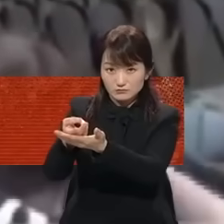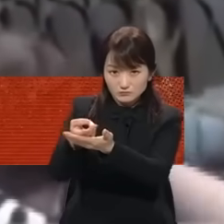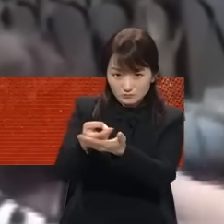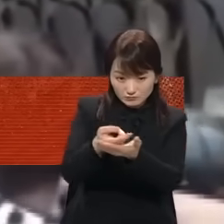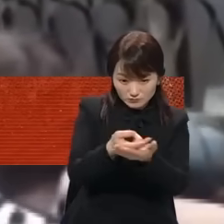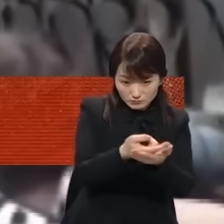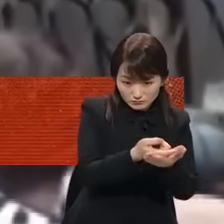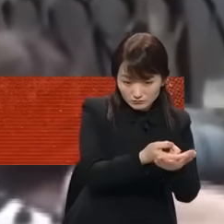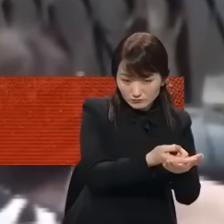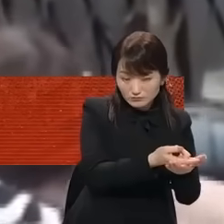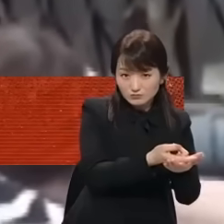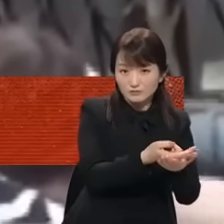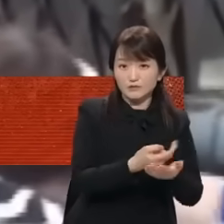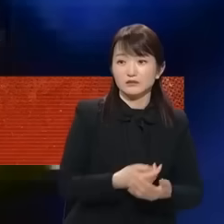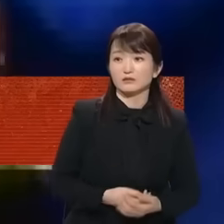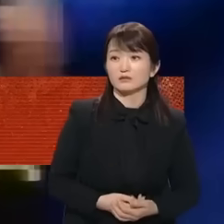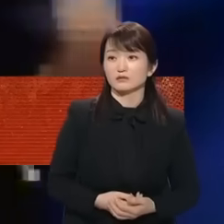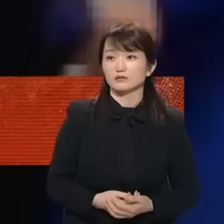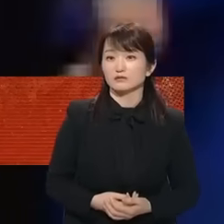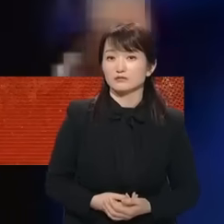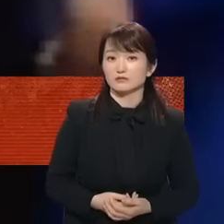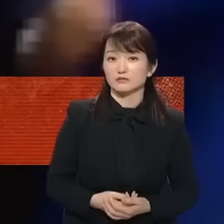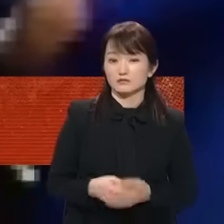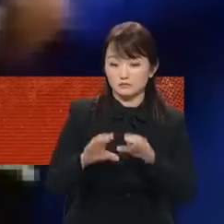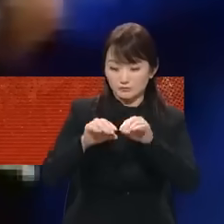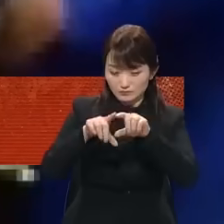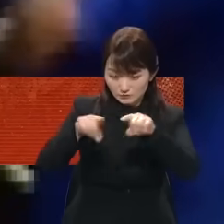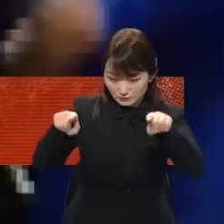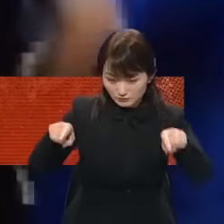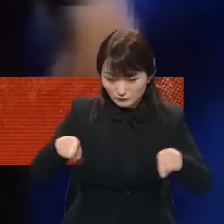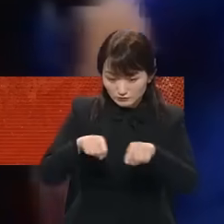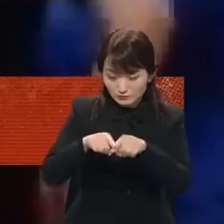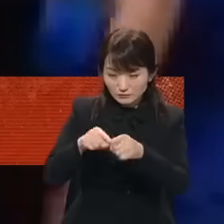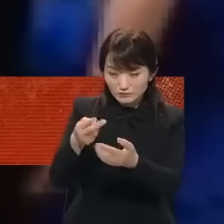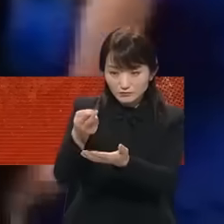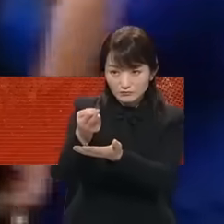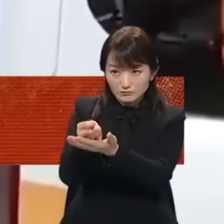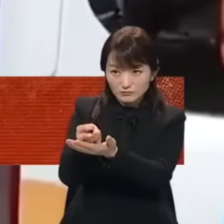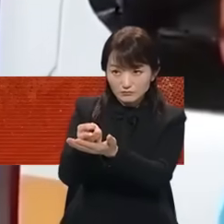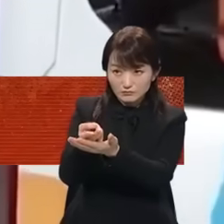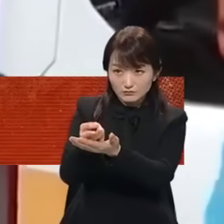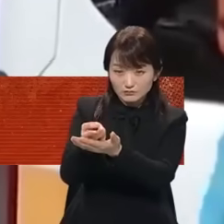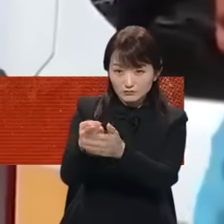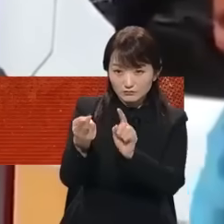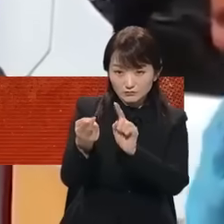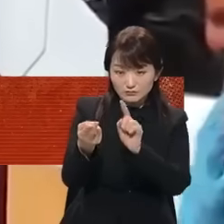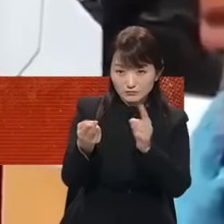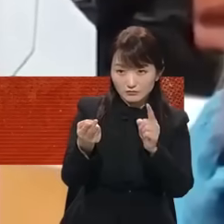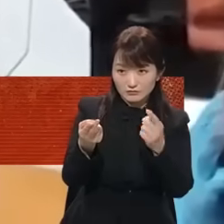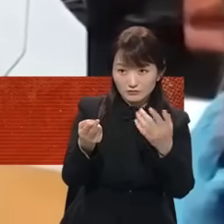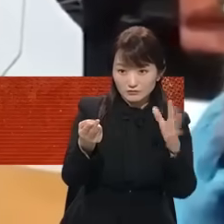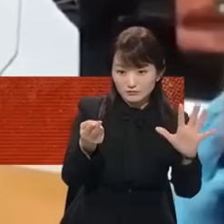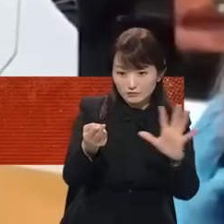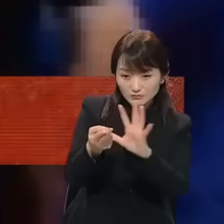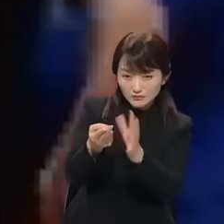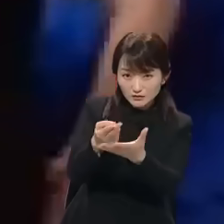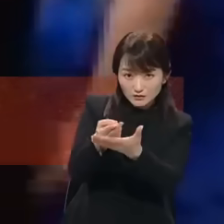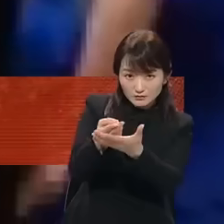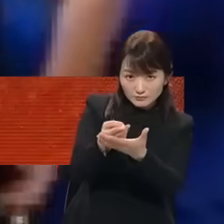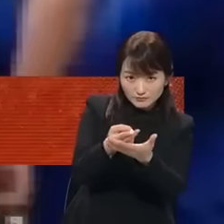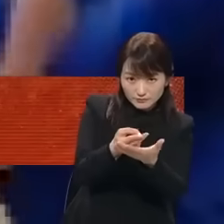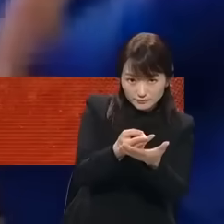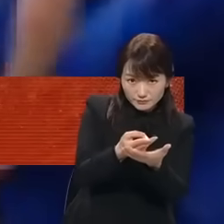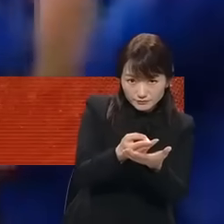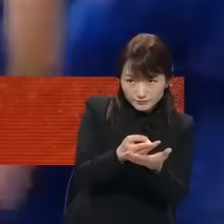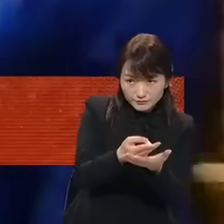매트리스가 나옵니다 저 안에 뭐 사람 있는 거 같은데요 대원 여러시 달라붙어서 아주 조심히 천천히 꺼내 보는데요 매트리스가